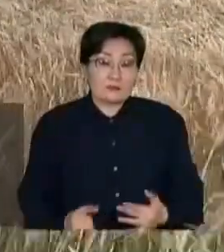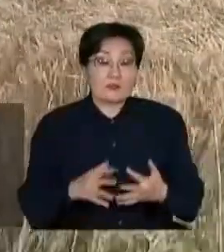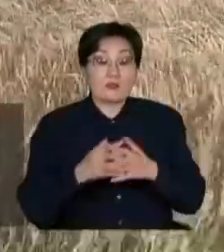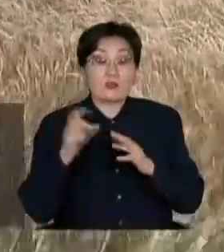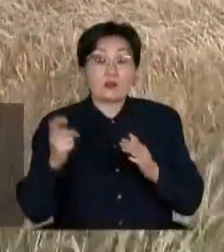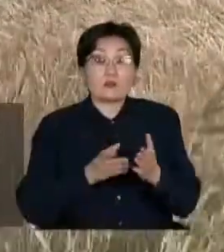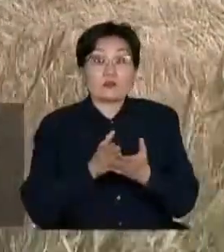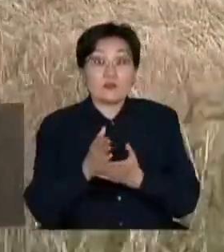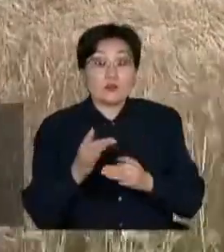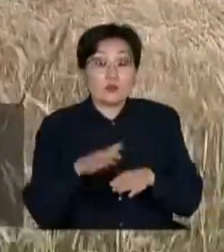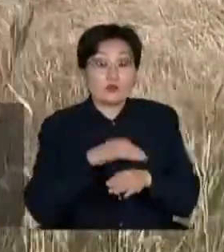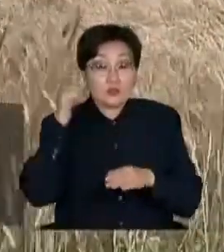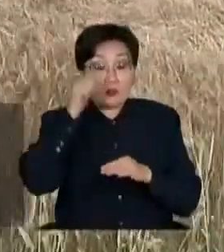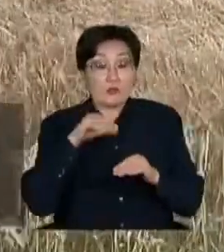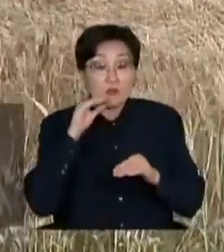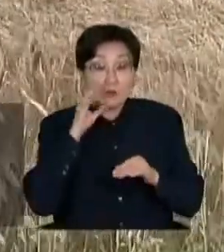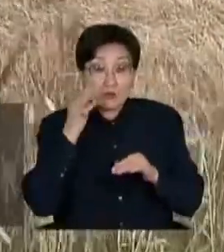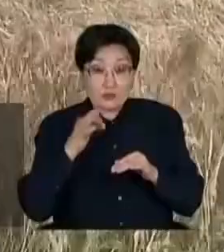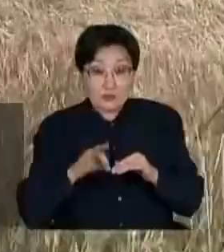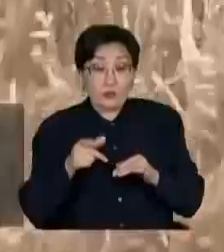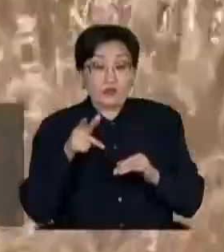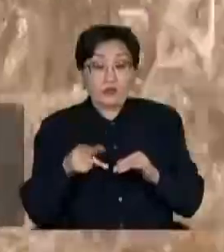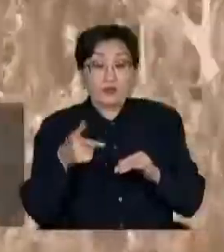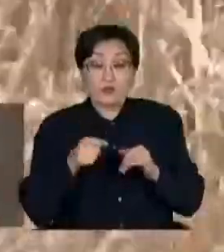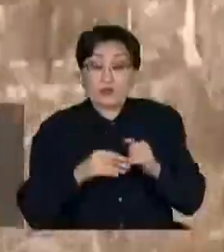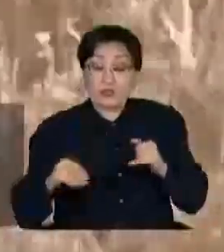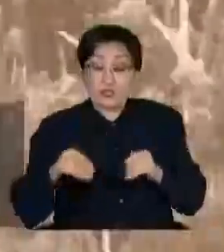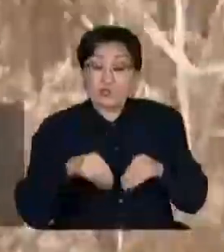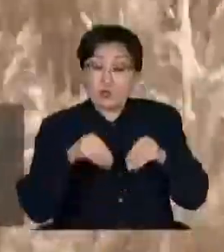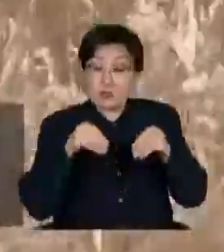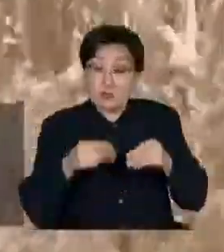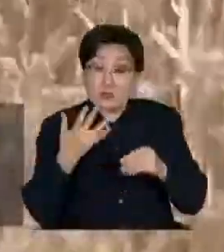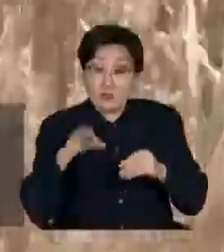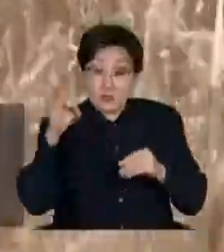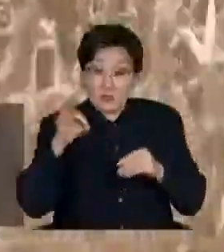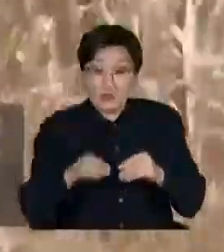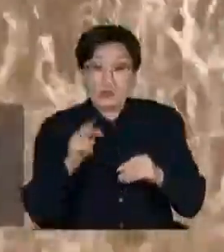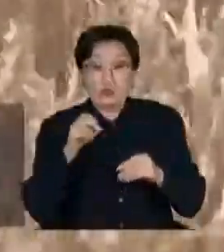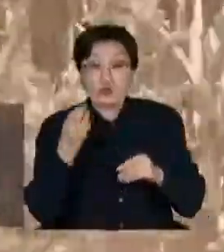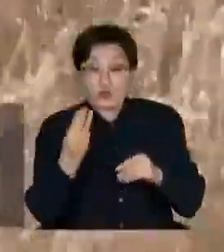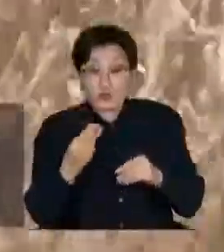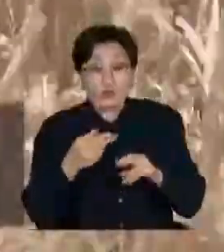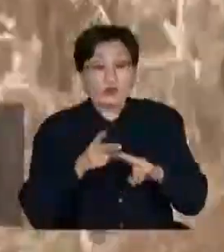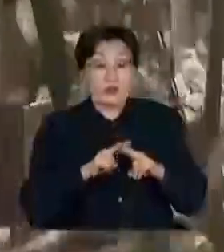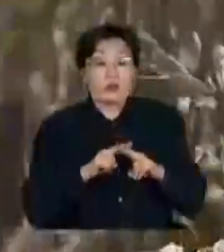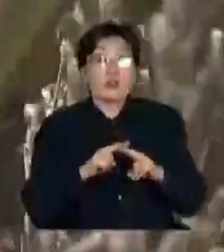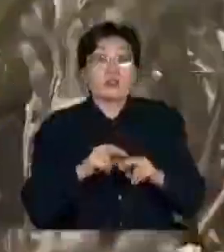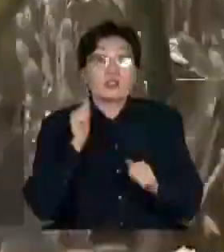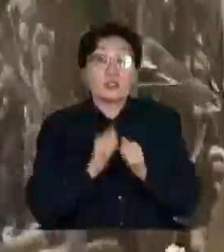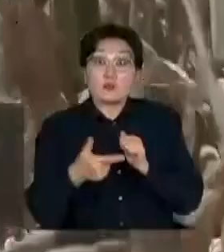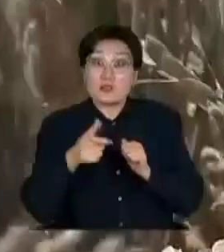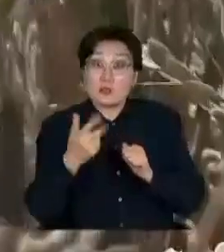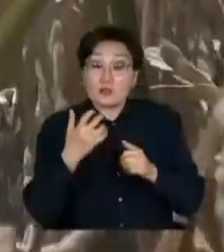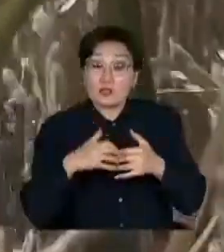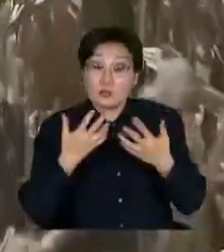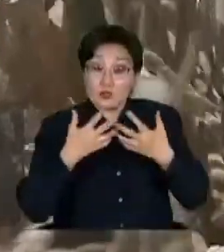Агросалада ұзақ жылдық тәжірибесі бар бұл кәсіпорын биыл 3000 гектар жерге егін еккен, оның 50% күріш. Былтыр аталған дақылдың әр гектарынан